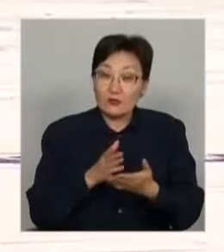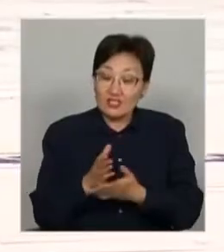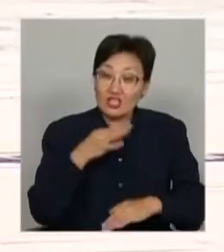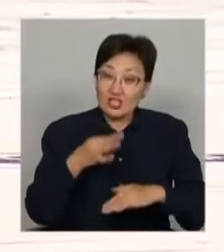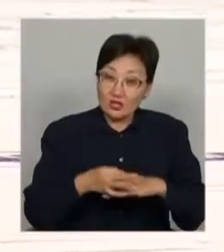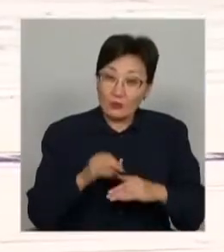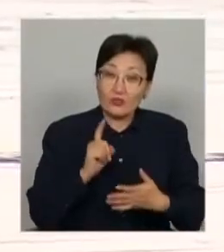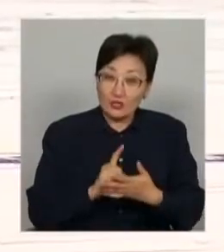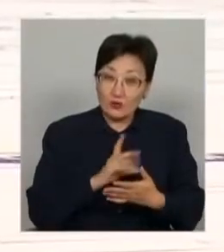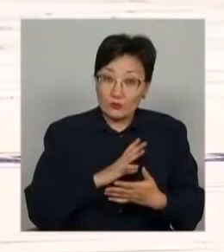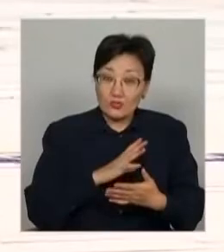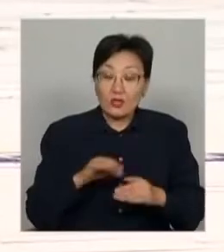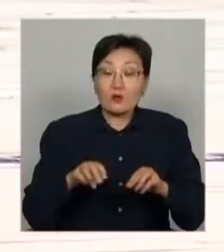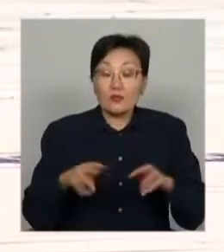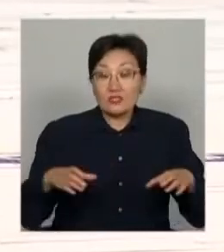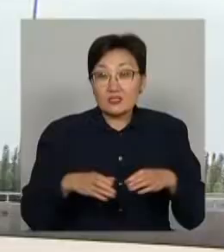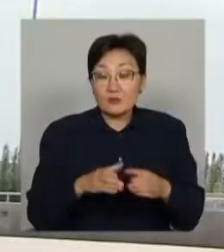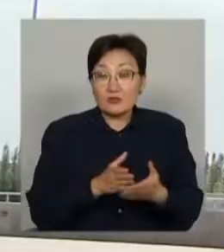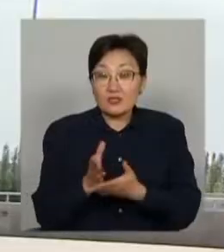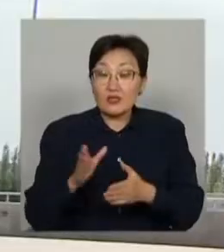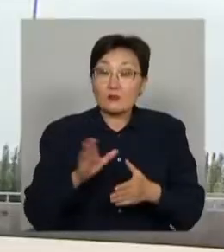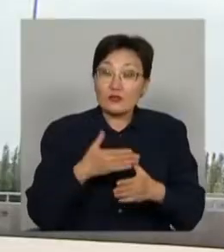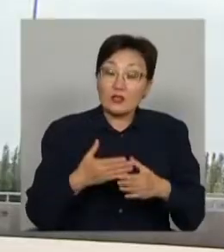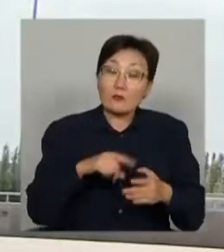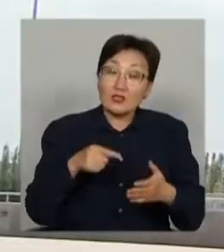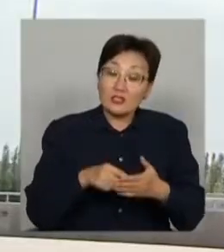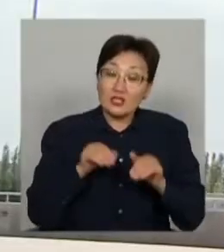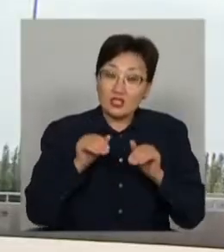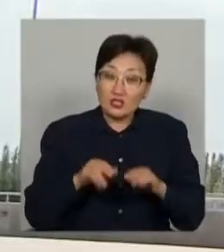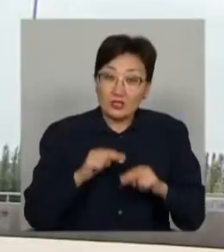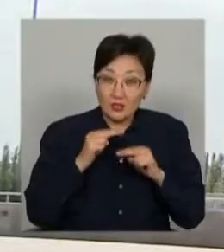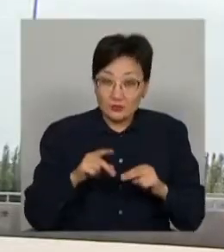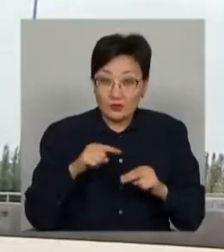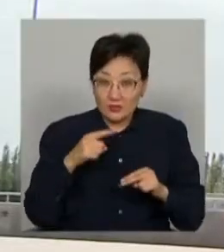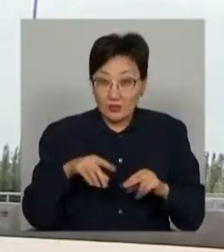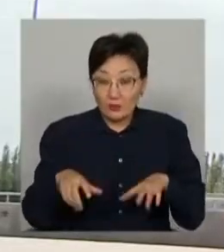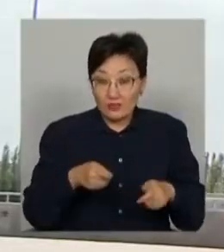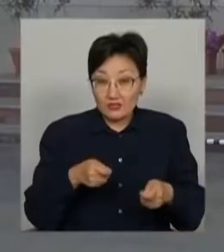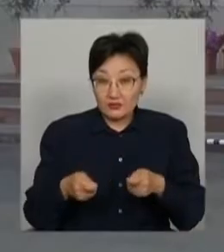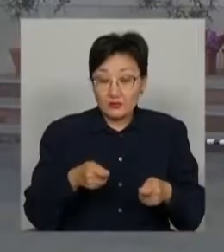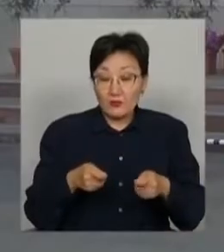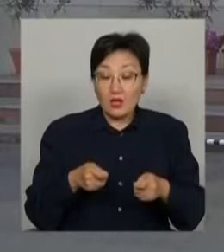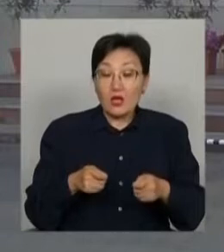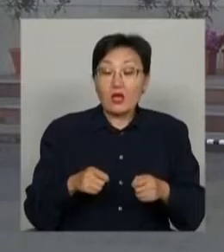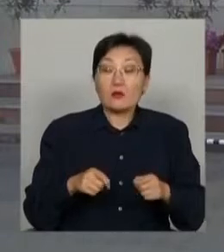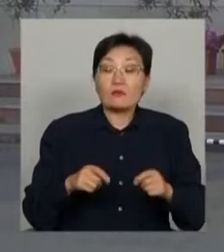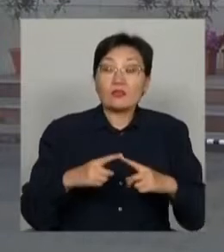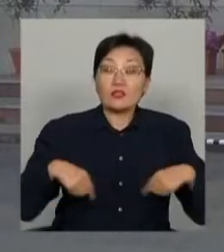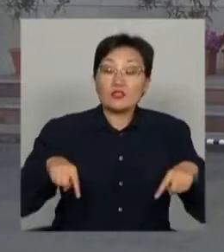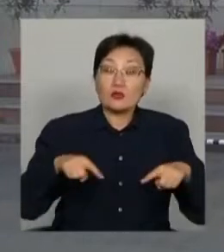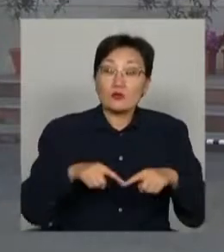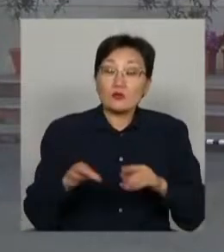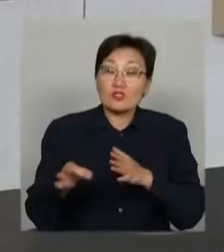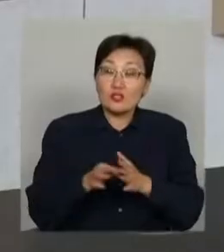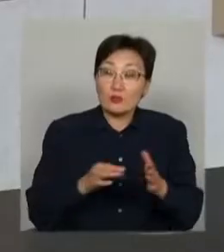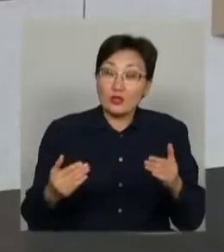жауапты болуы керек. Ал үкімет салааралық мәселелерді шешуге назар аударады деді Тоқаев. Сонымен қатар қазылар қауымын шұғыл